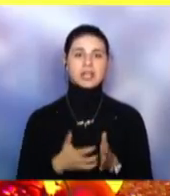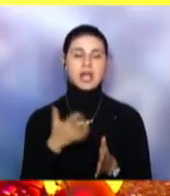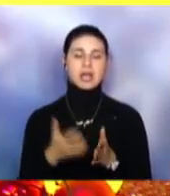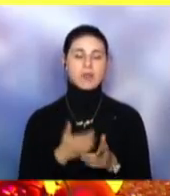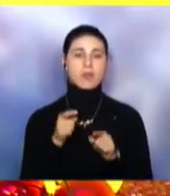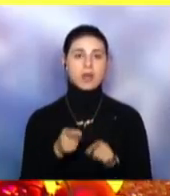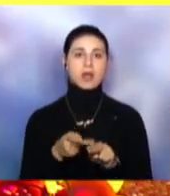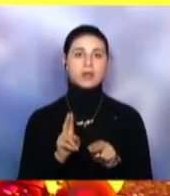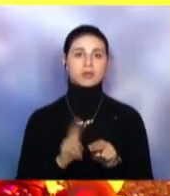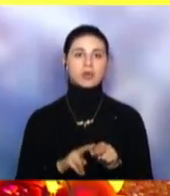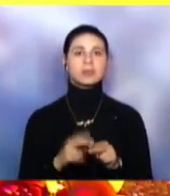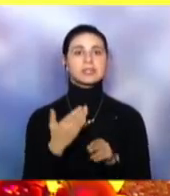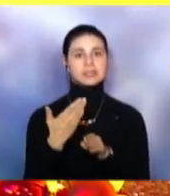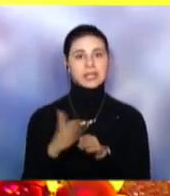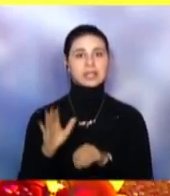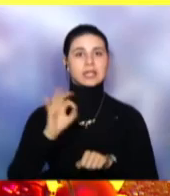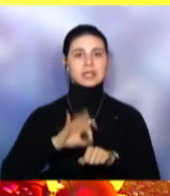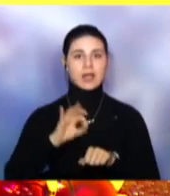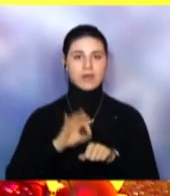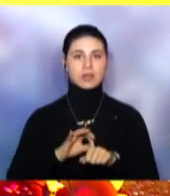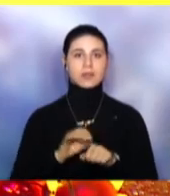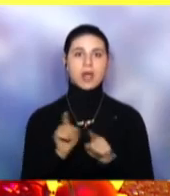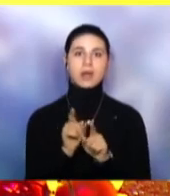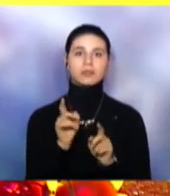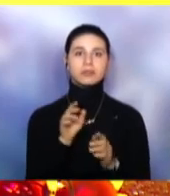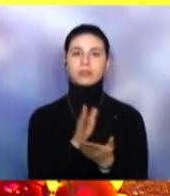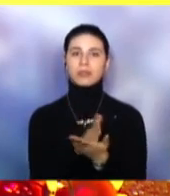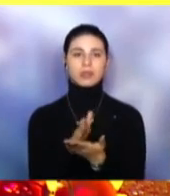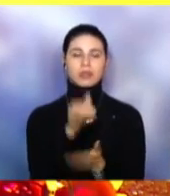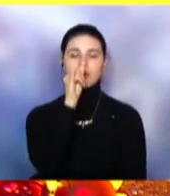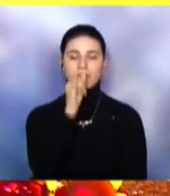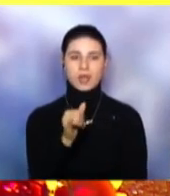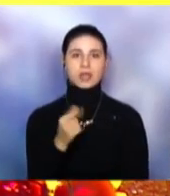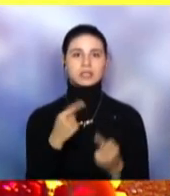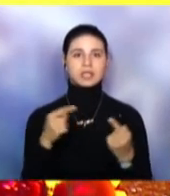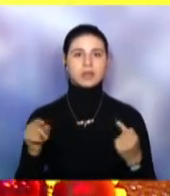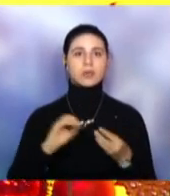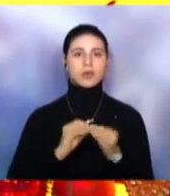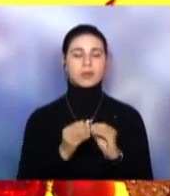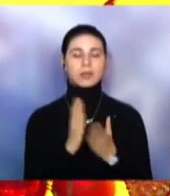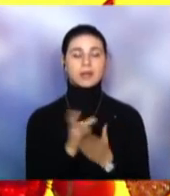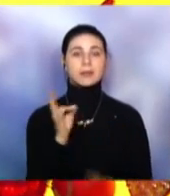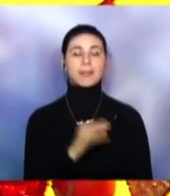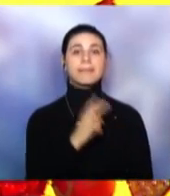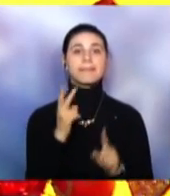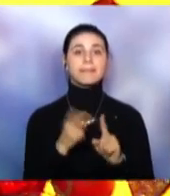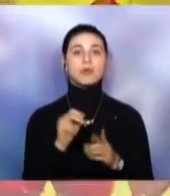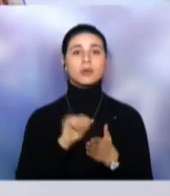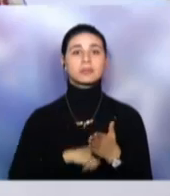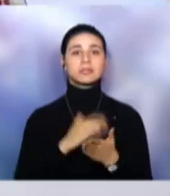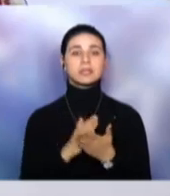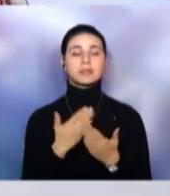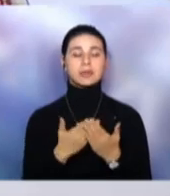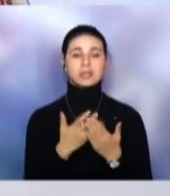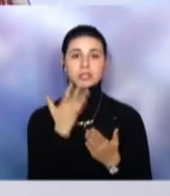და აქედან გამომწეული ცალკე დაავადება, რომელიც მათი მოძრაობის კოორდინაციასაც არღვევს და ბევრ სხვა რამეს. მაგრამ მეორე მიზეზიც გვაქვს. მაგალითად,